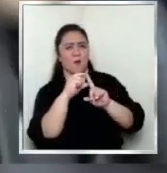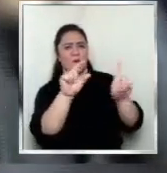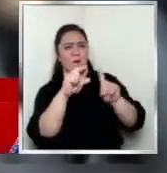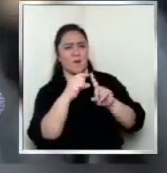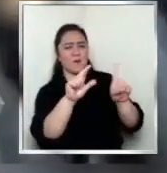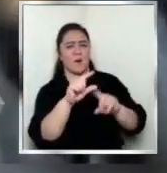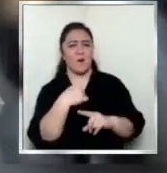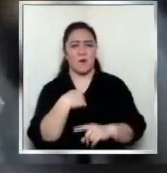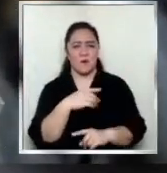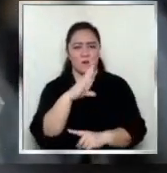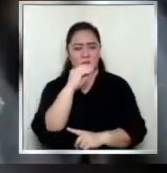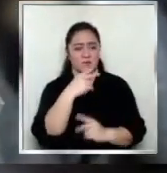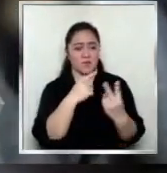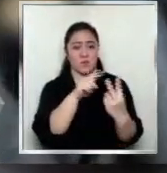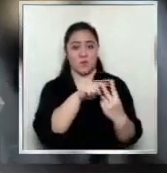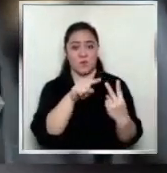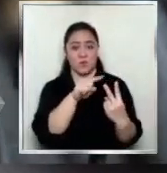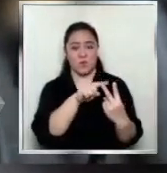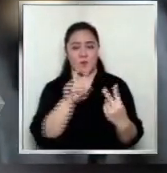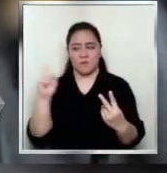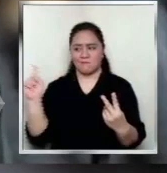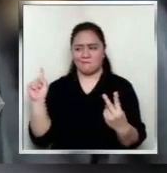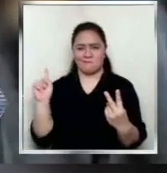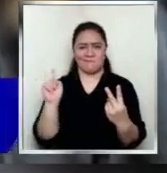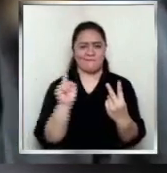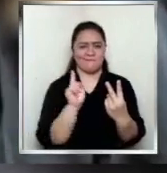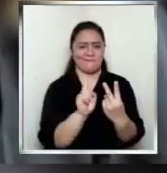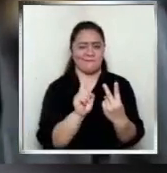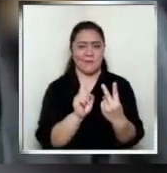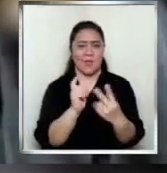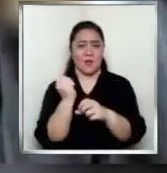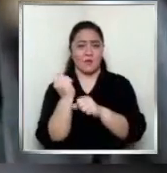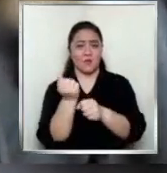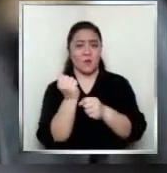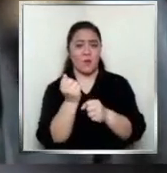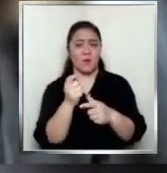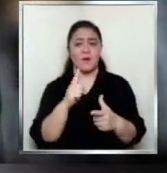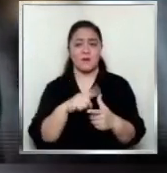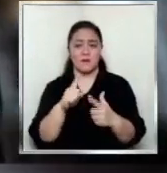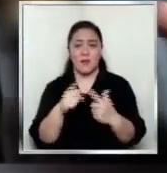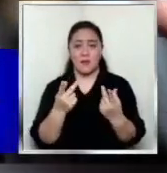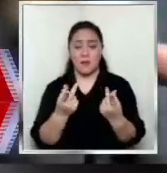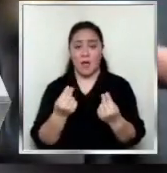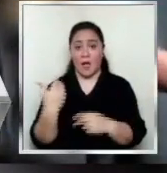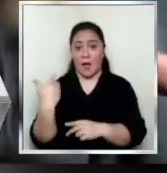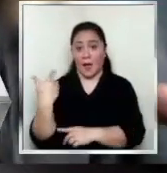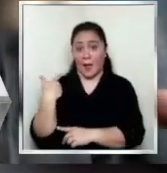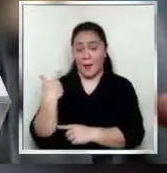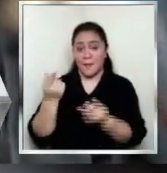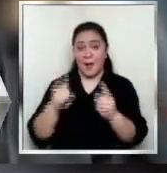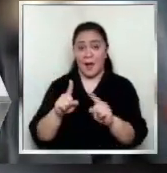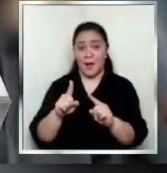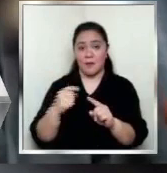Tapos bigla na lang siyang lumapit sa amin, hawak niya na niya yung baseball bat, and then there was a part na ready na